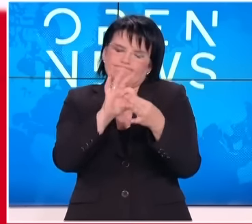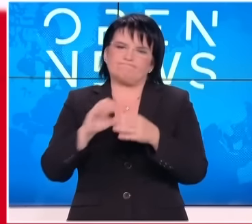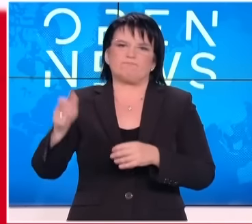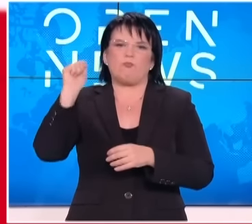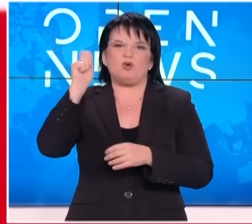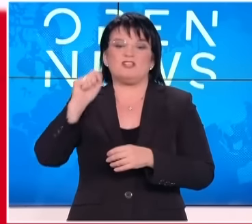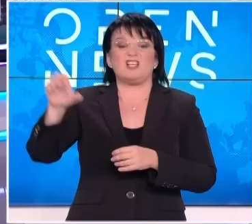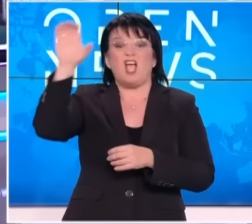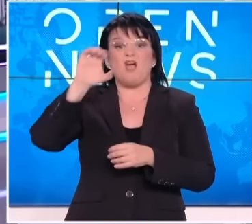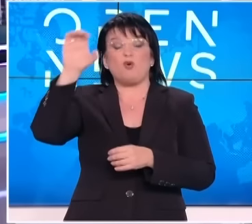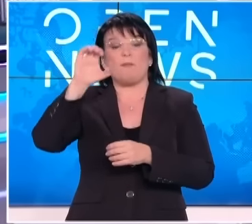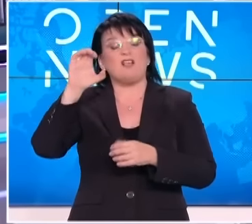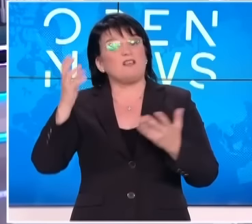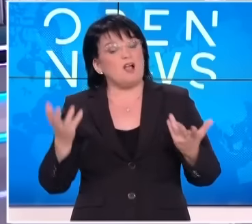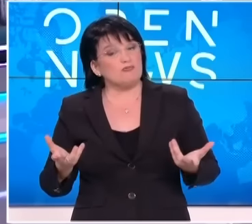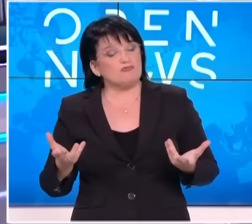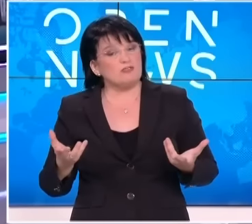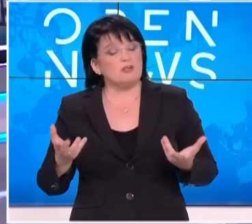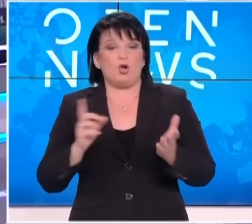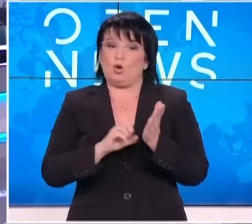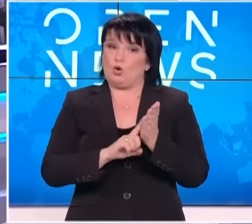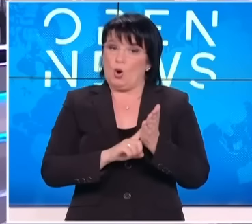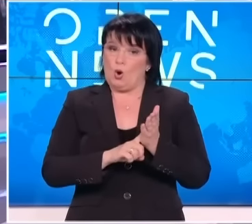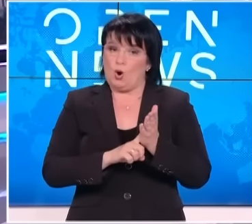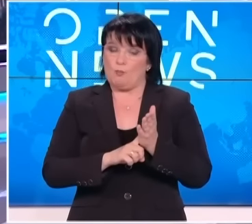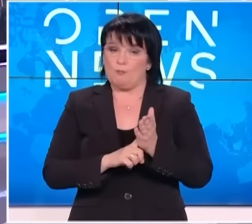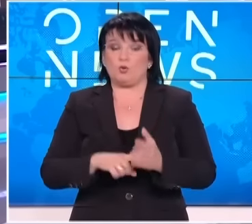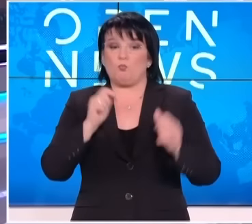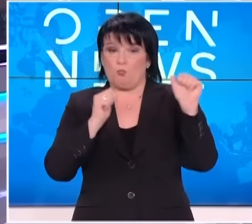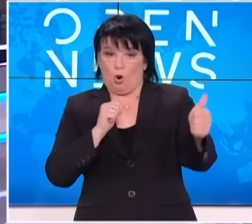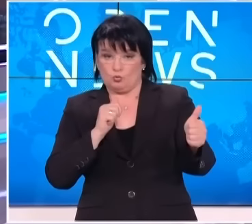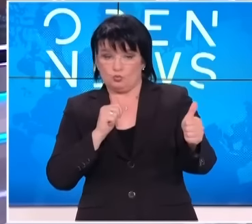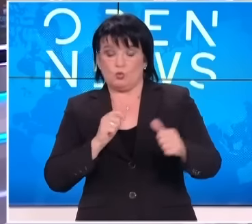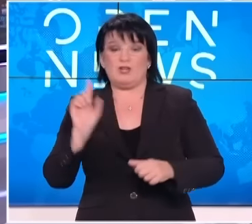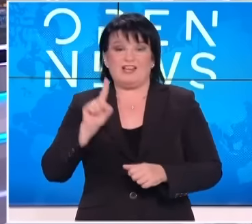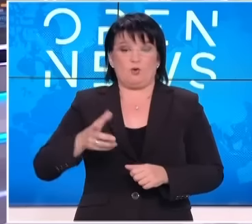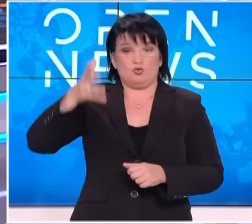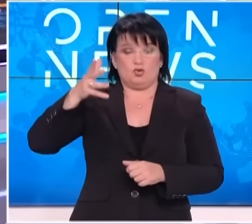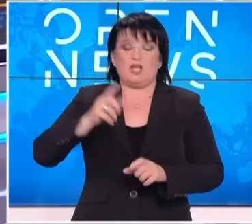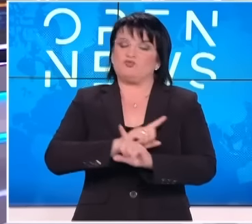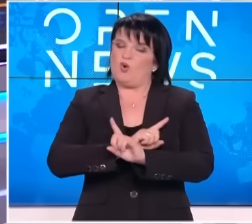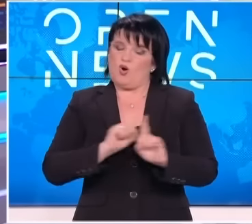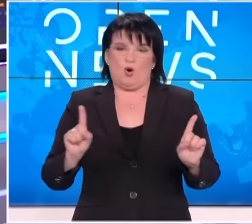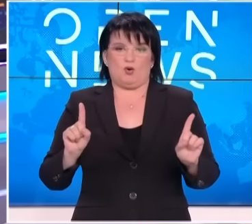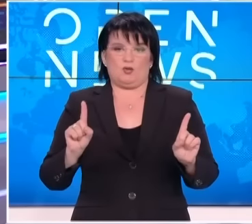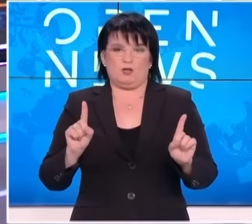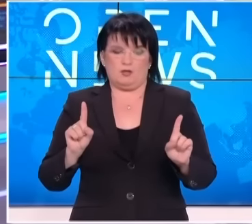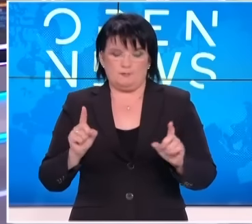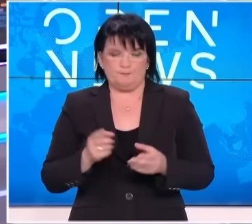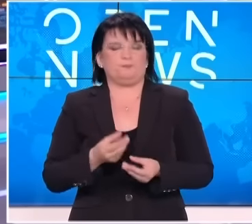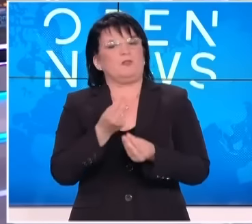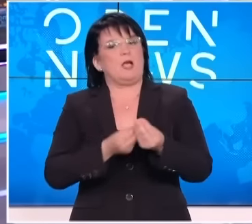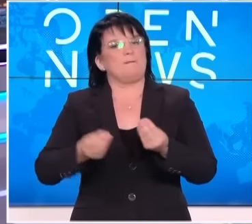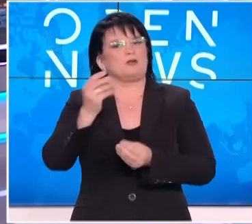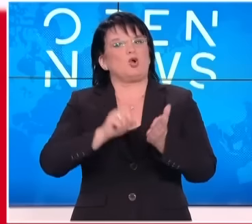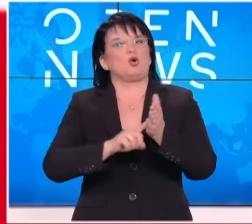ευρωπαϊκής ένωσης διότι δεν νομοθετεί μόνος του ο κύριος μητσοτάκης εδώ καταρχάς στα περισσότερα